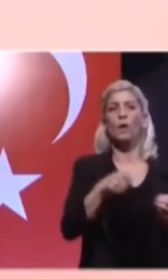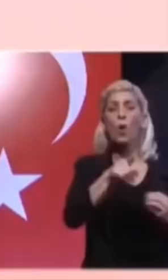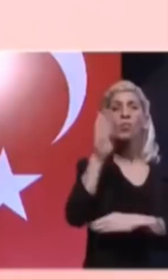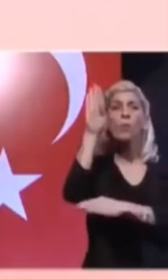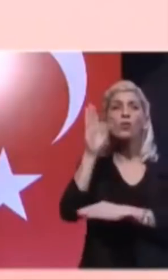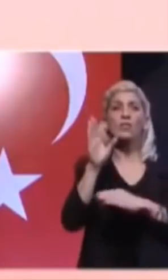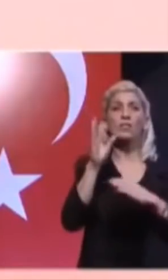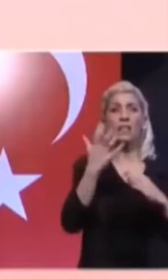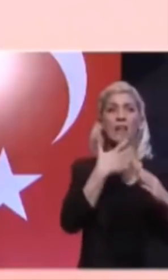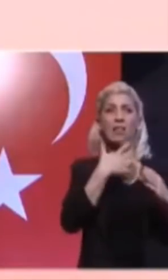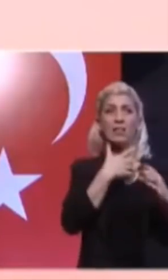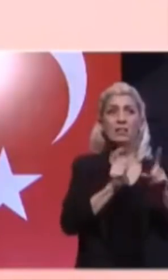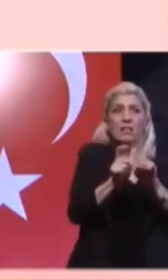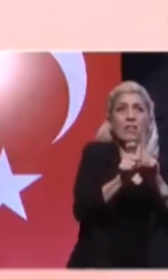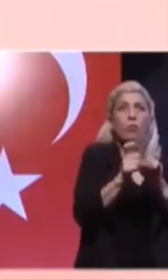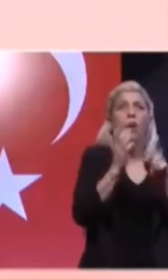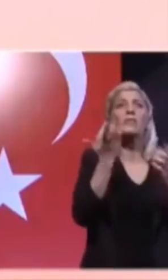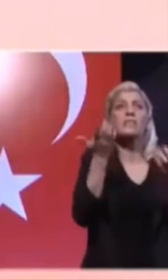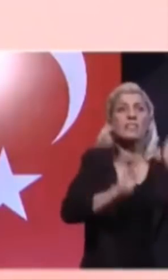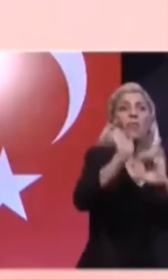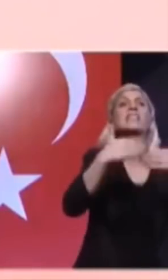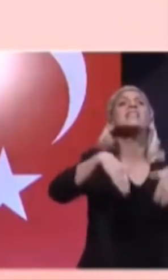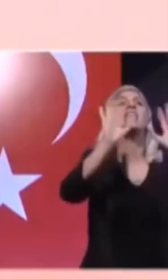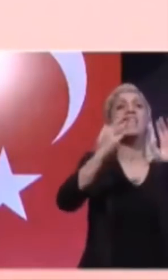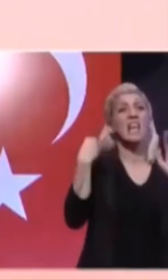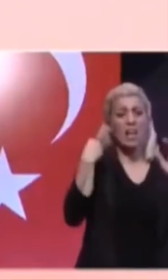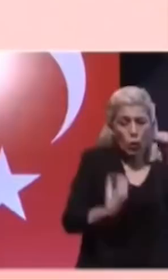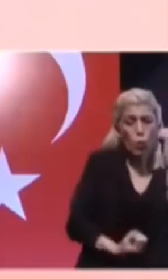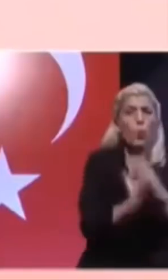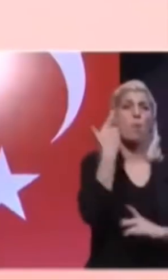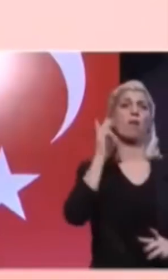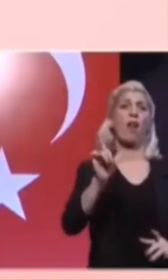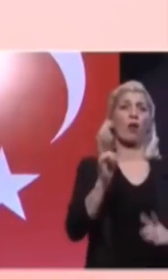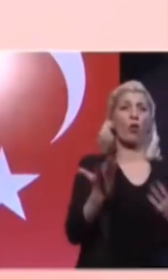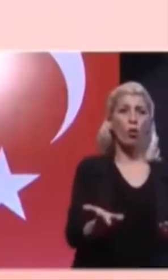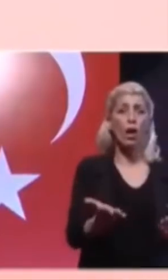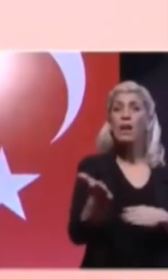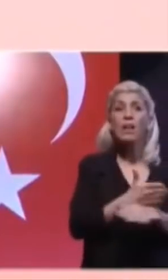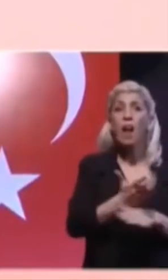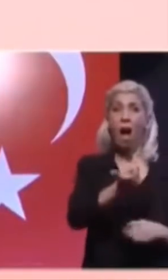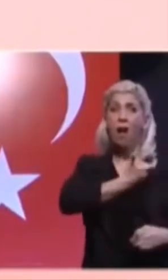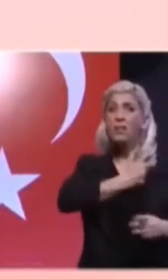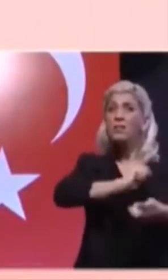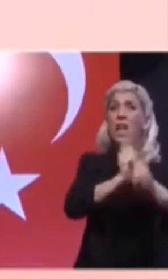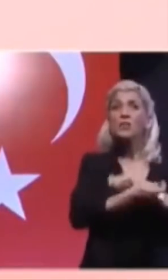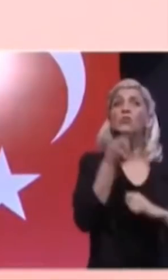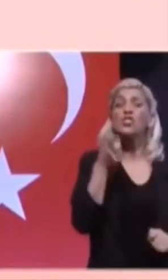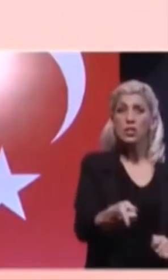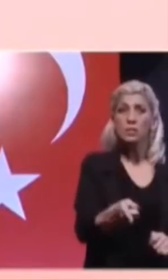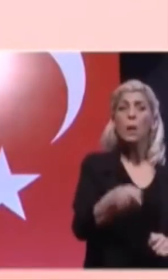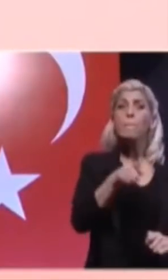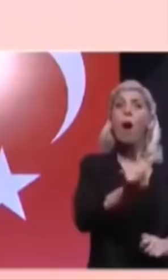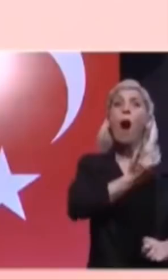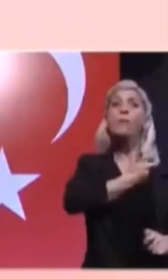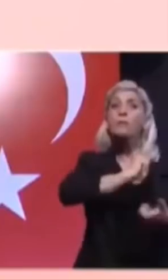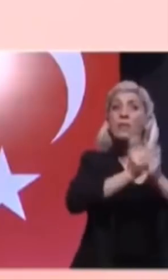hiçbir yerinde benzeri olmayan bir anayasadır ve adı da zaten yoktur. Cumhurbaşkanlığı, hükümet